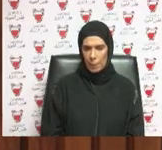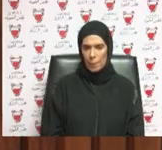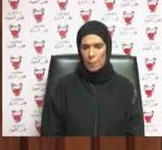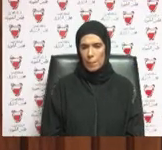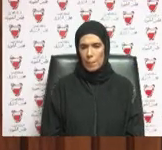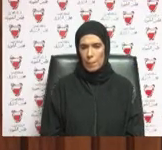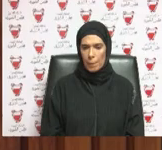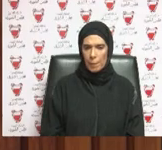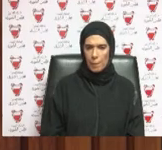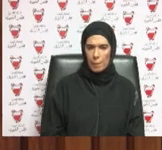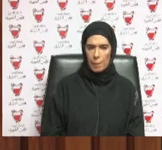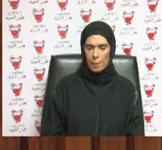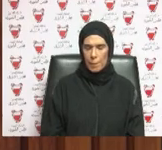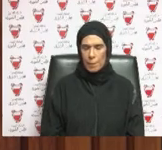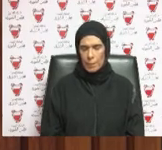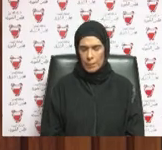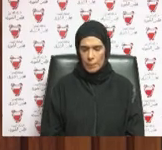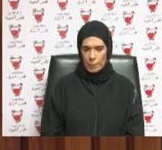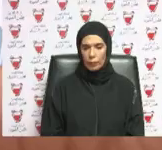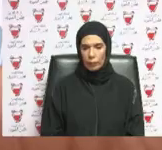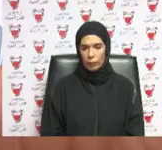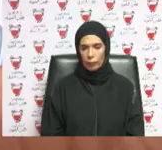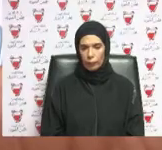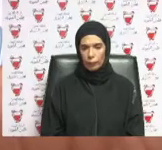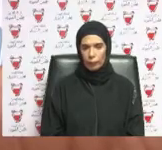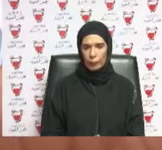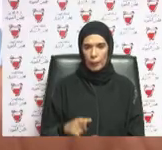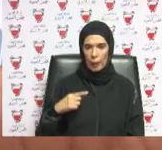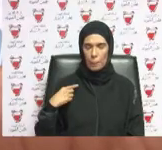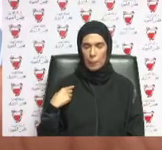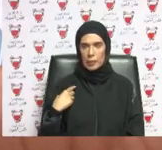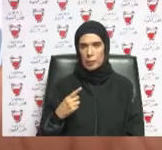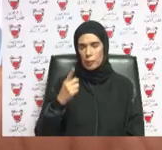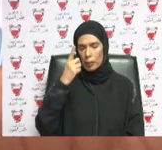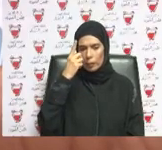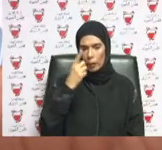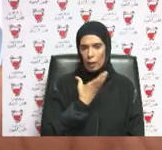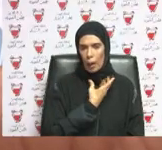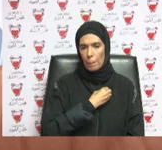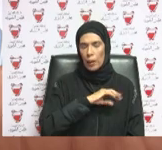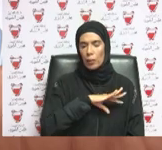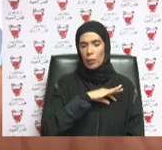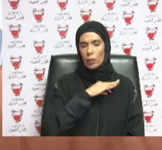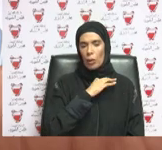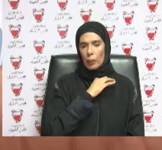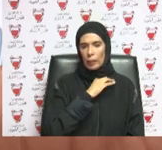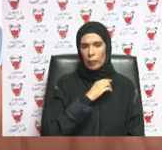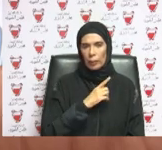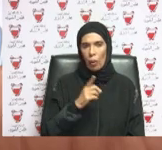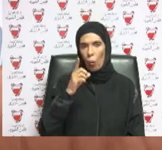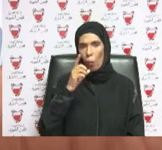الأخ عبد الرحمن جمشير، تفضل. بسم الله الرحمن الرحيم. وبشر